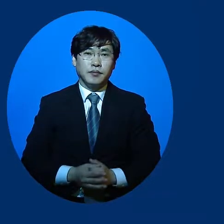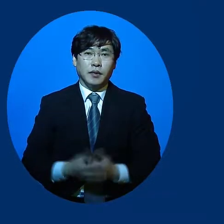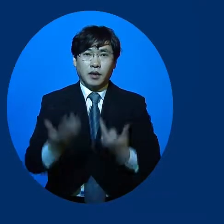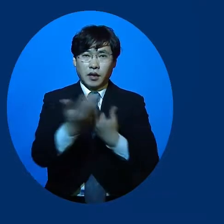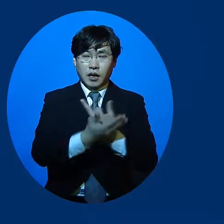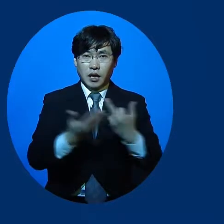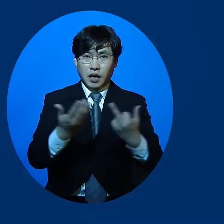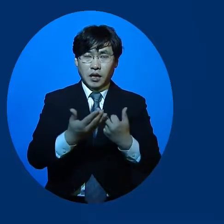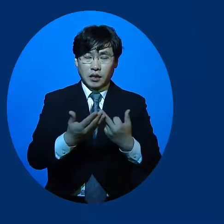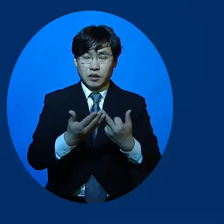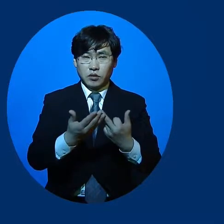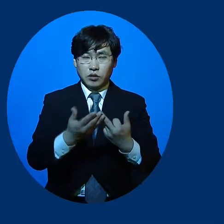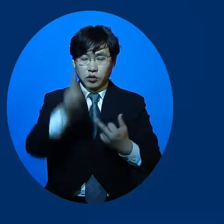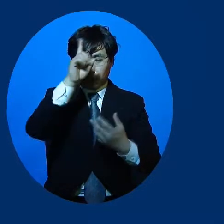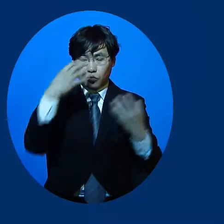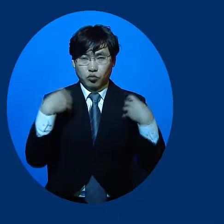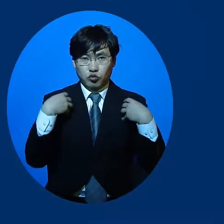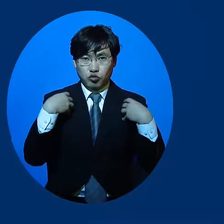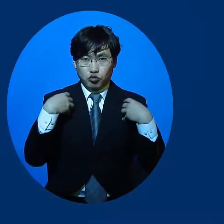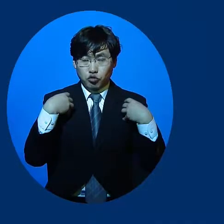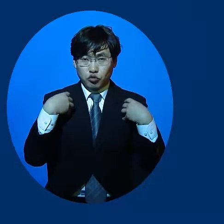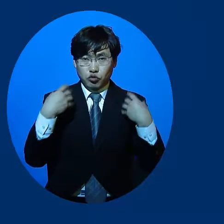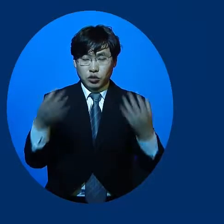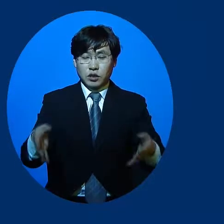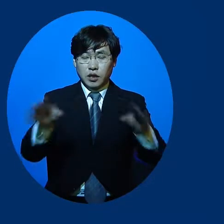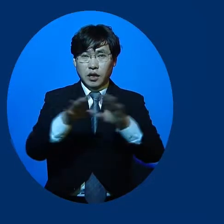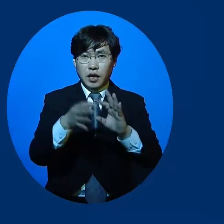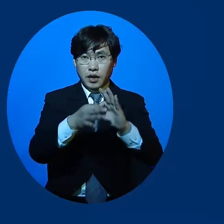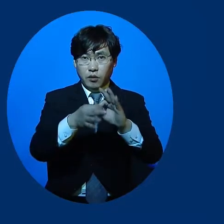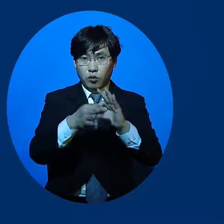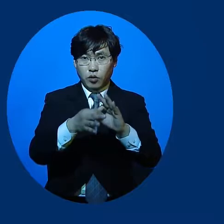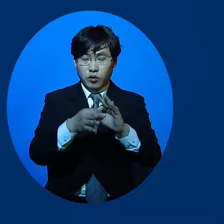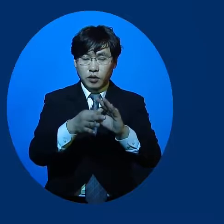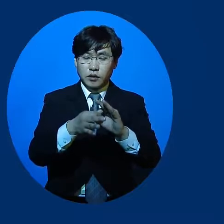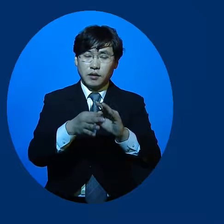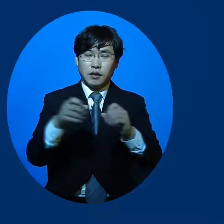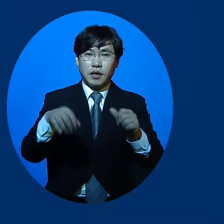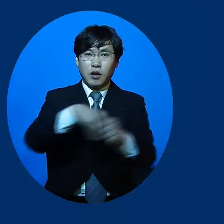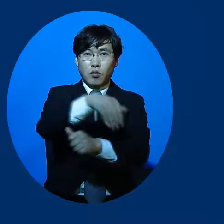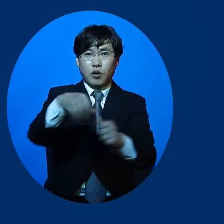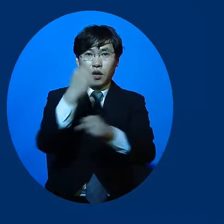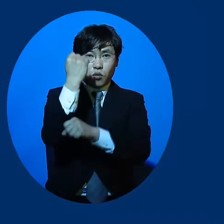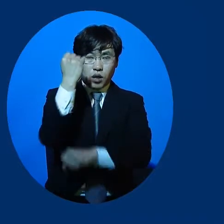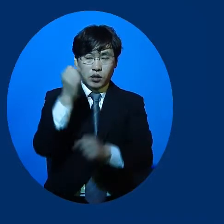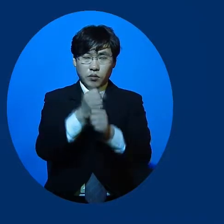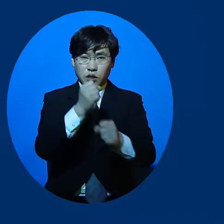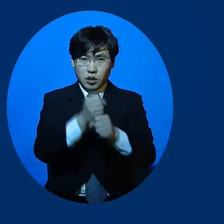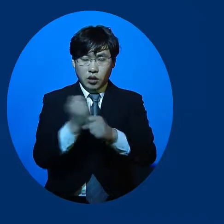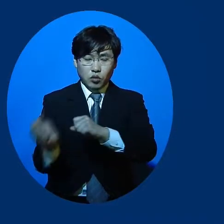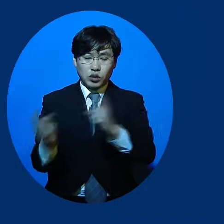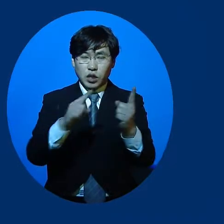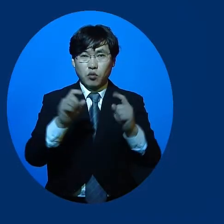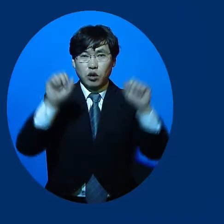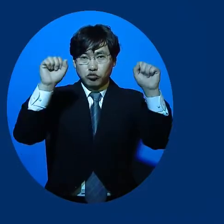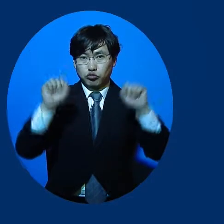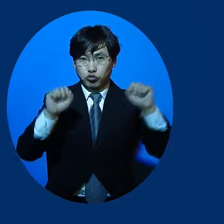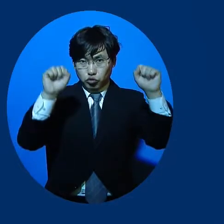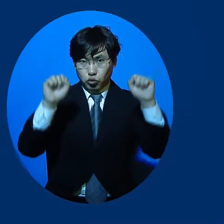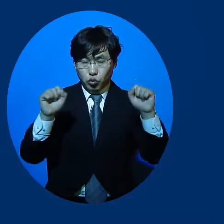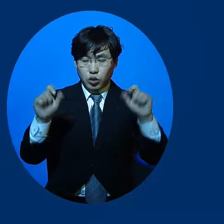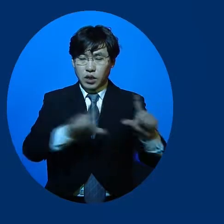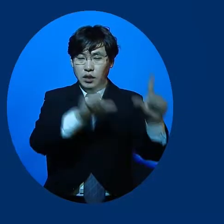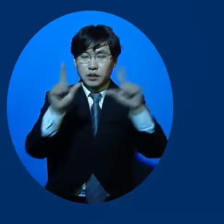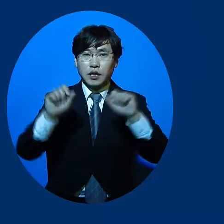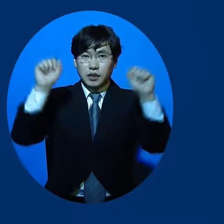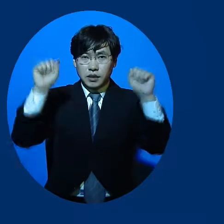강원도는 정부기관과 함께 장애인 생활체육 인프라와 연계하여 재활운동 및 프로그램의 우수성과